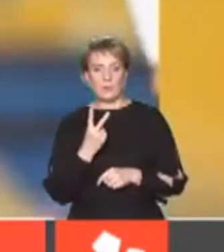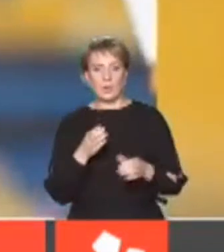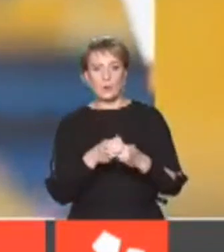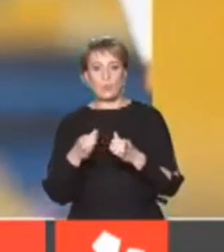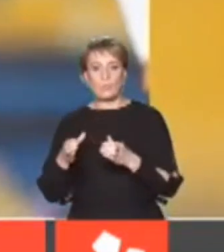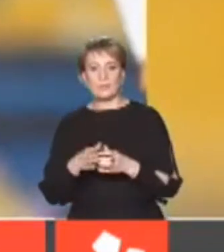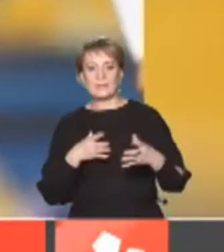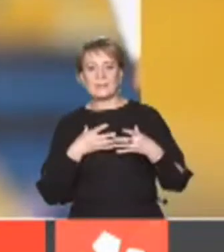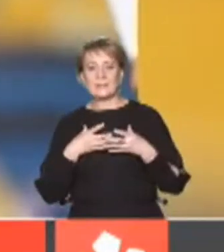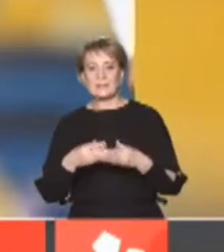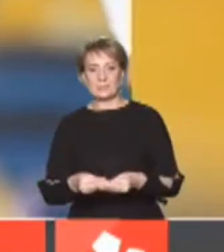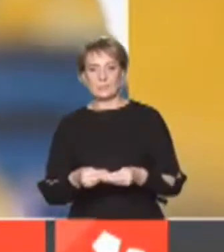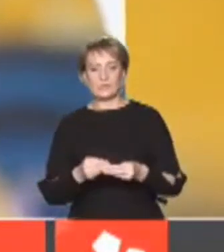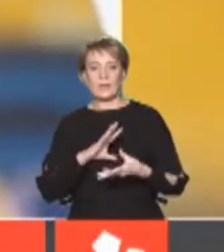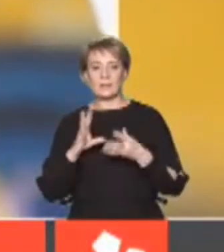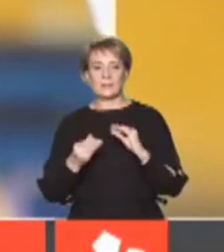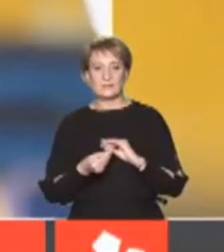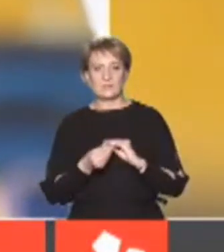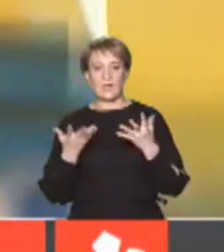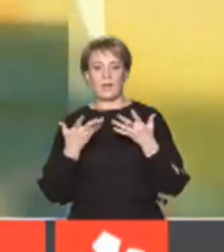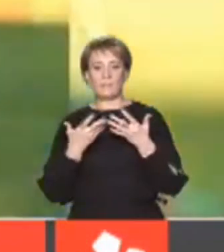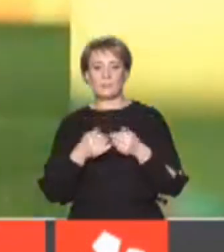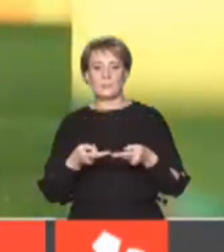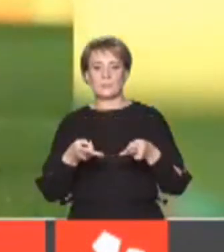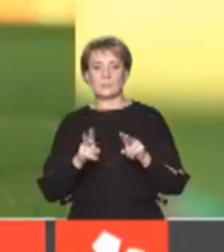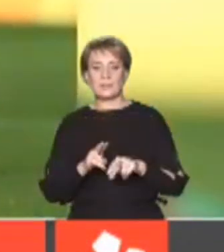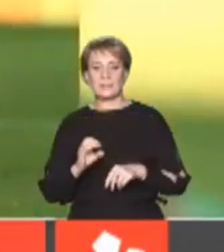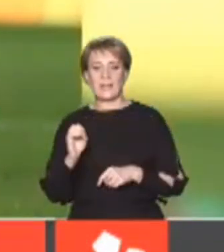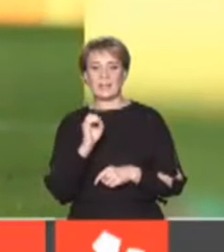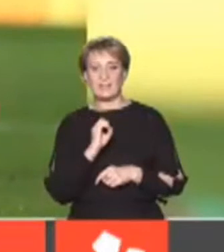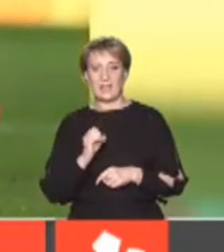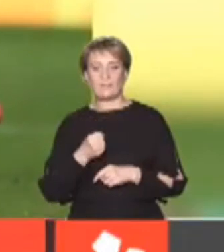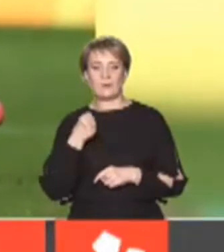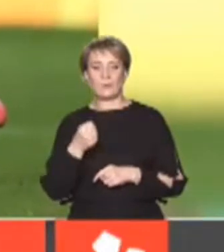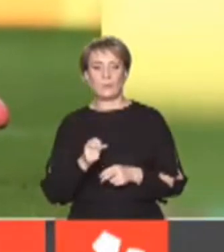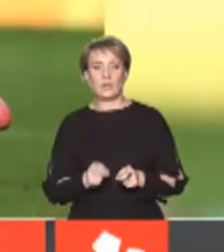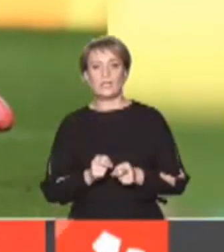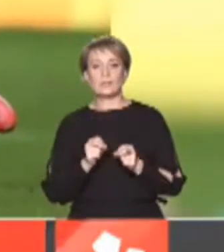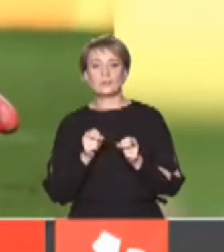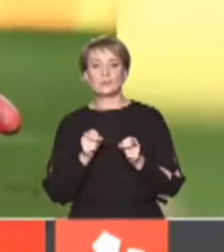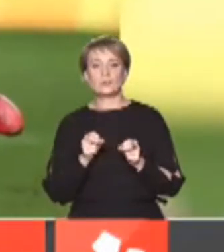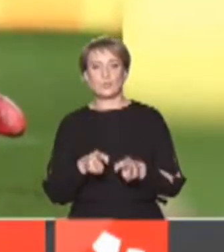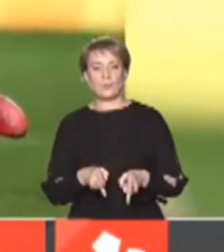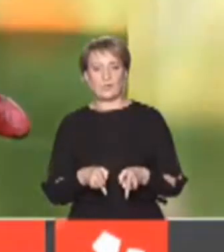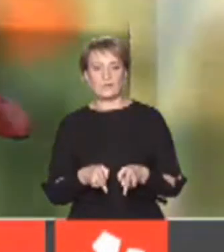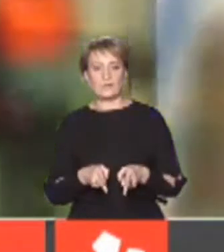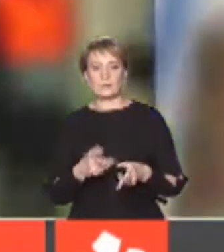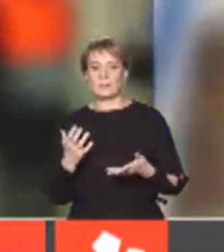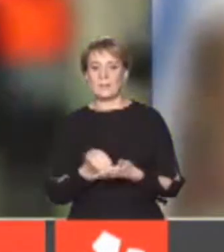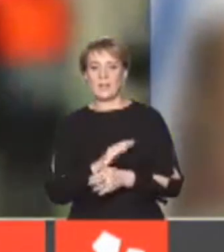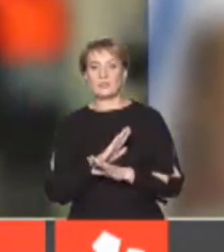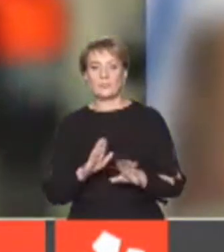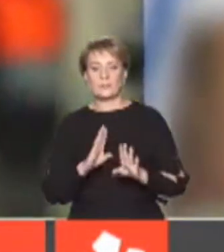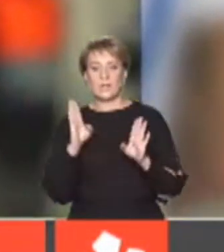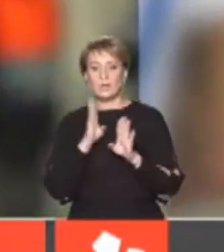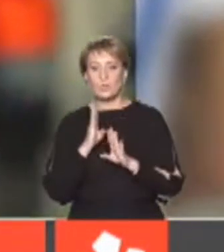результат. Адже поразка автоматично залишала їх за бортом Єврокубків. Отож, ризикувати не довелося. І